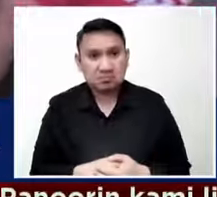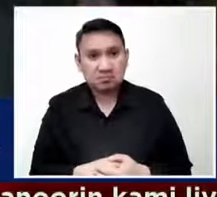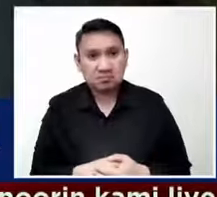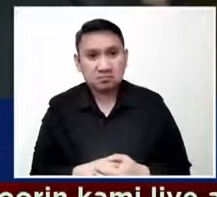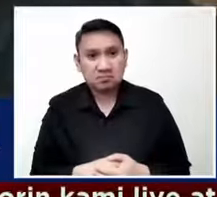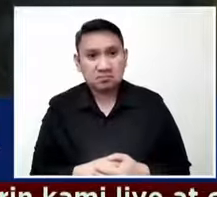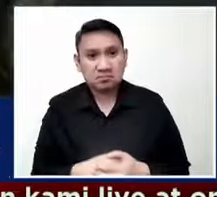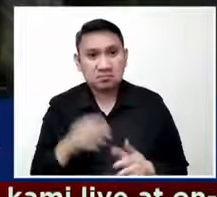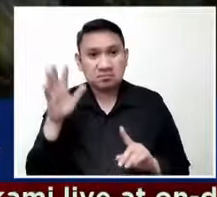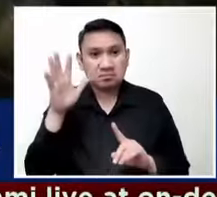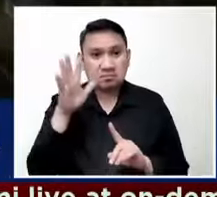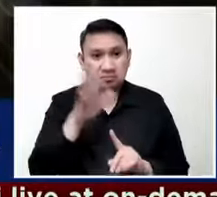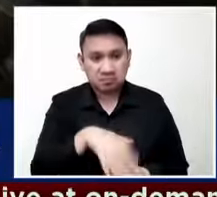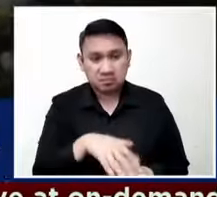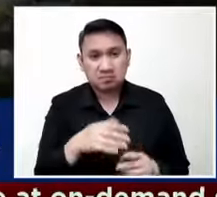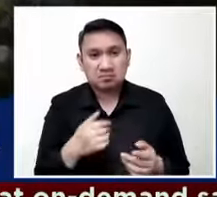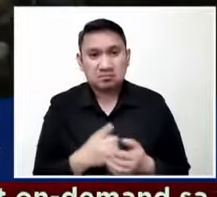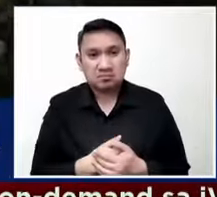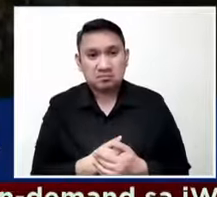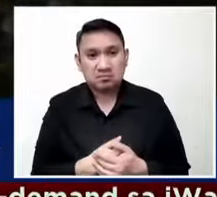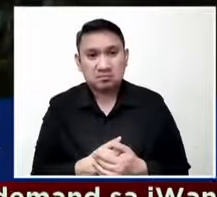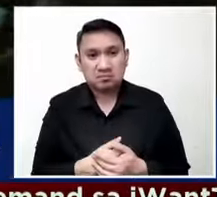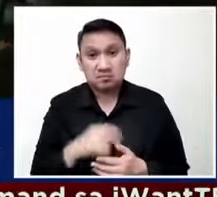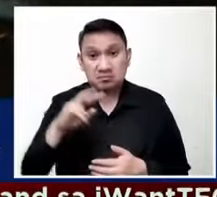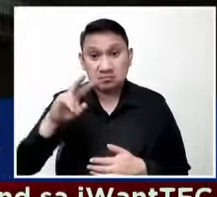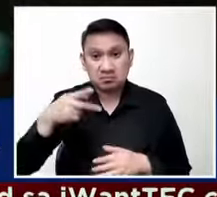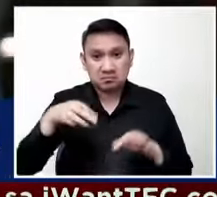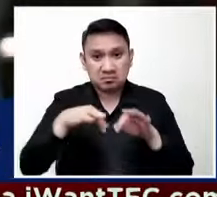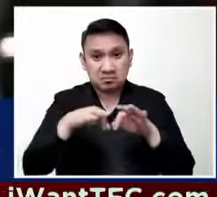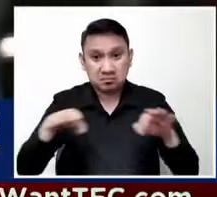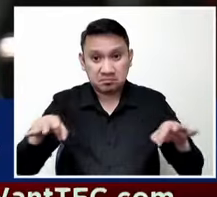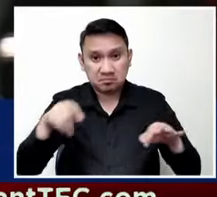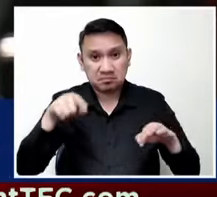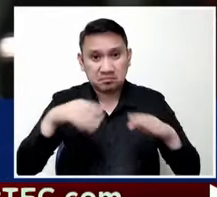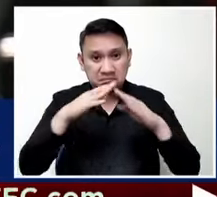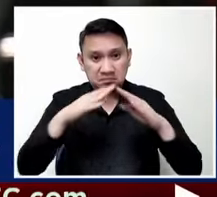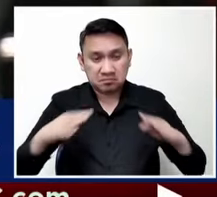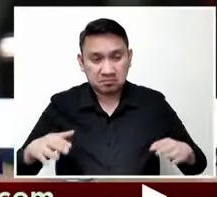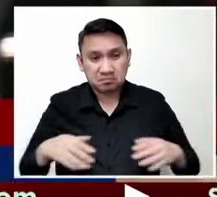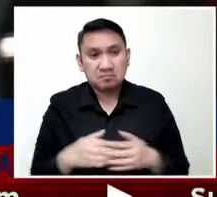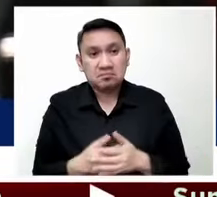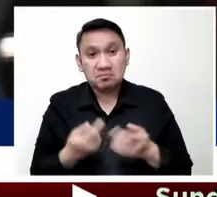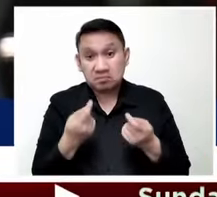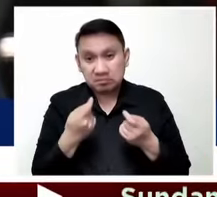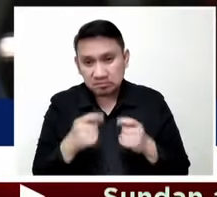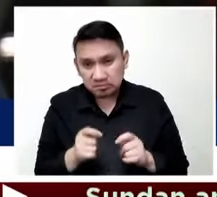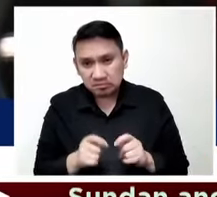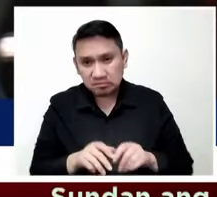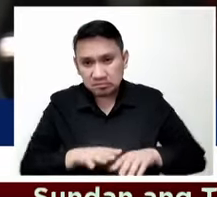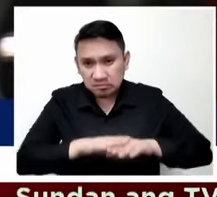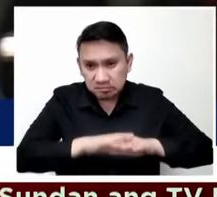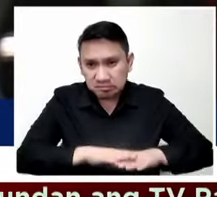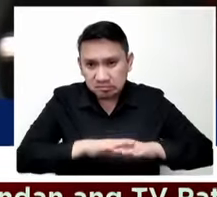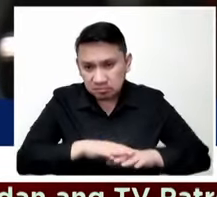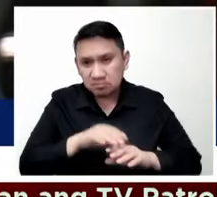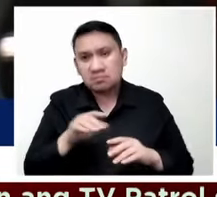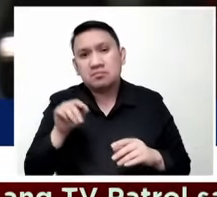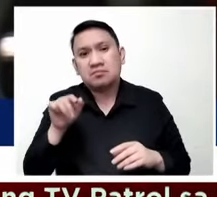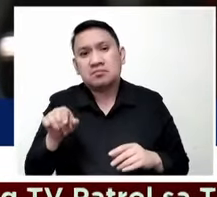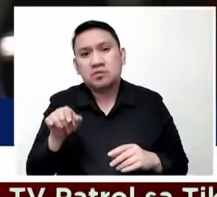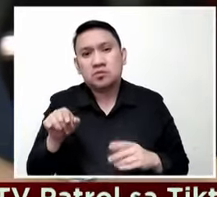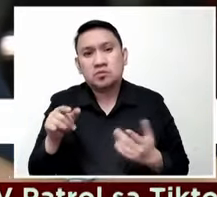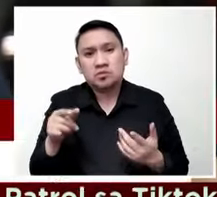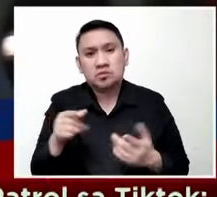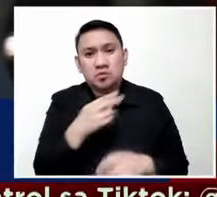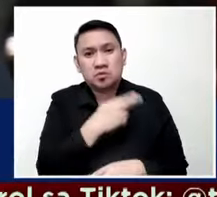po siya ng flooring ng nanggaling po sa second floor ng bahay. Sinubukan siyang i-revive sa San Juan Medical Center pero talagang hindi na